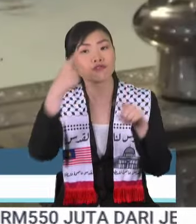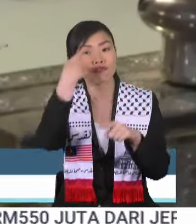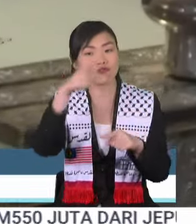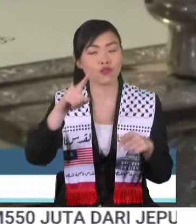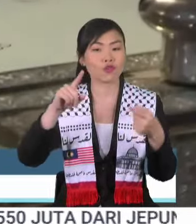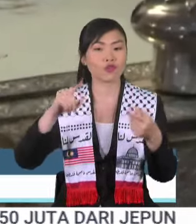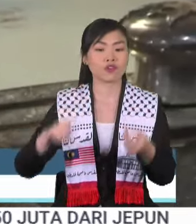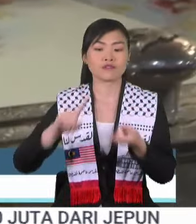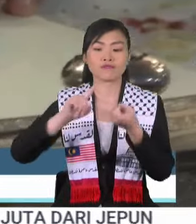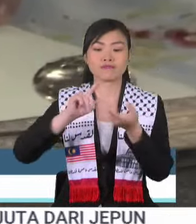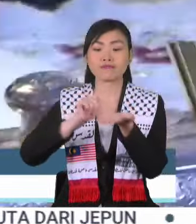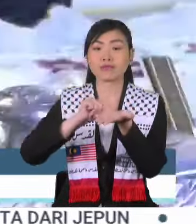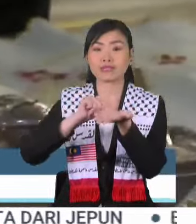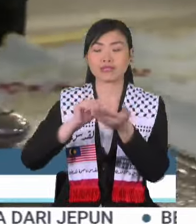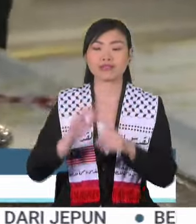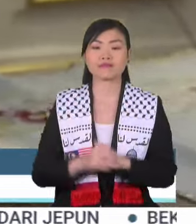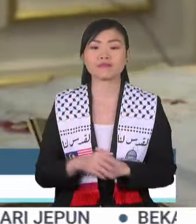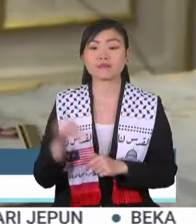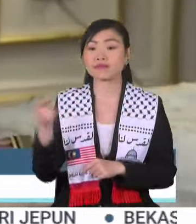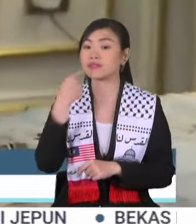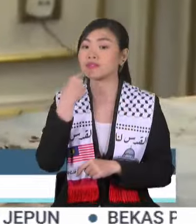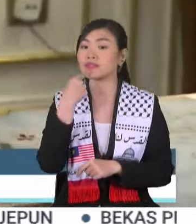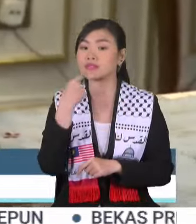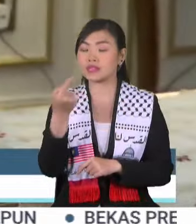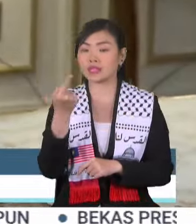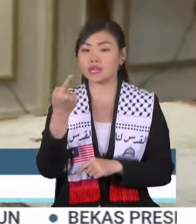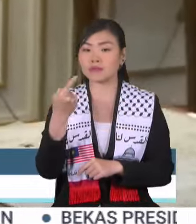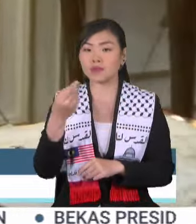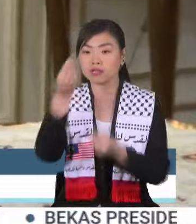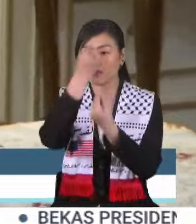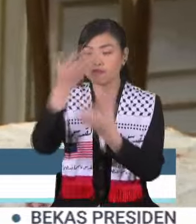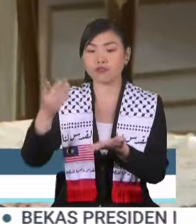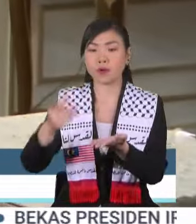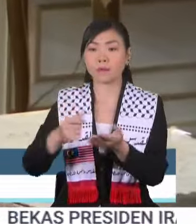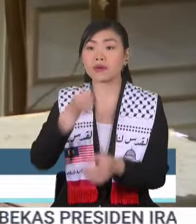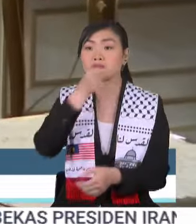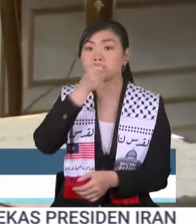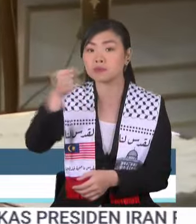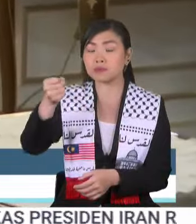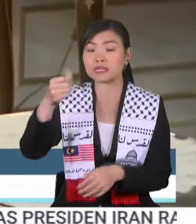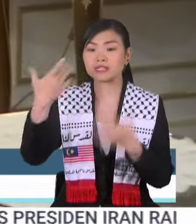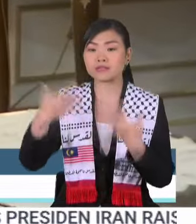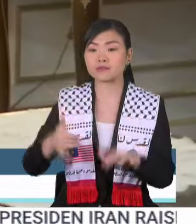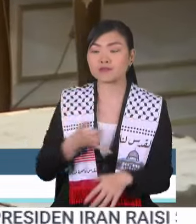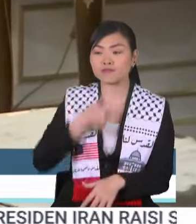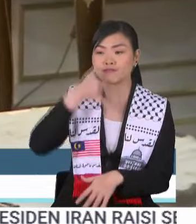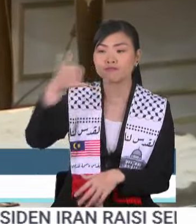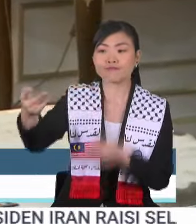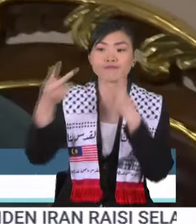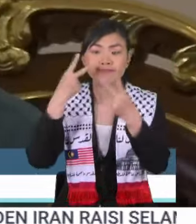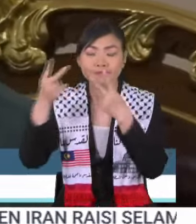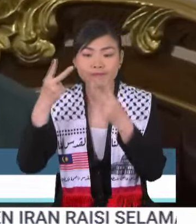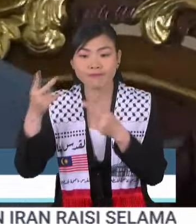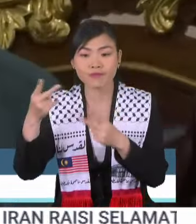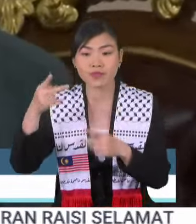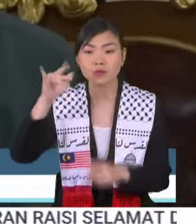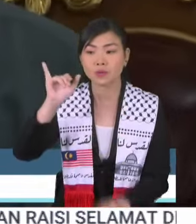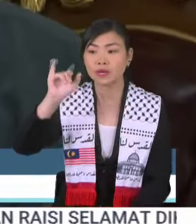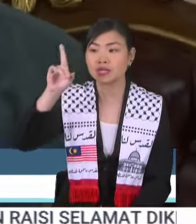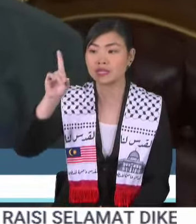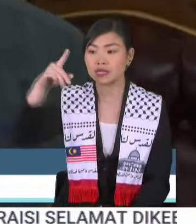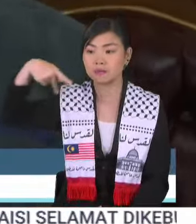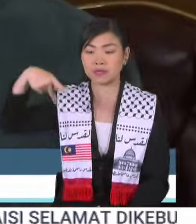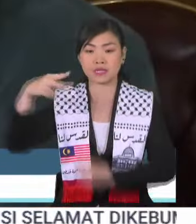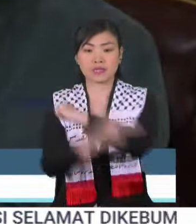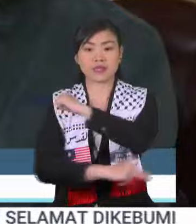media. Beliau berkata demikian kepada pemberita selepas membuat kunjungan kepada Yang di-Pertua Negeri Tun Pehin